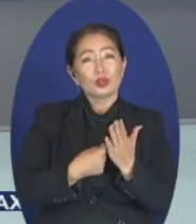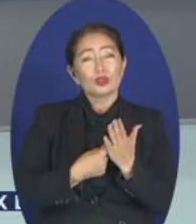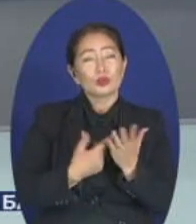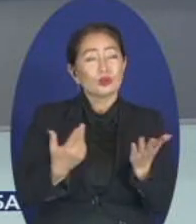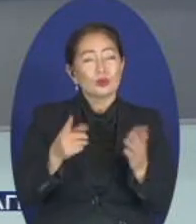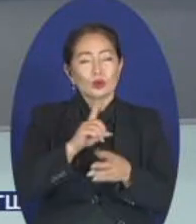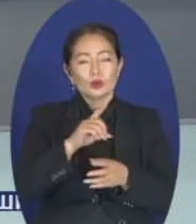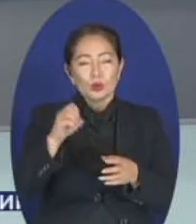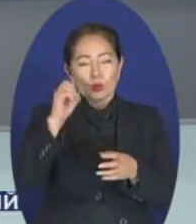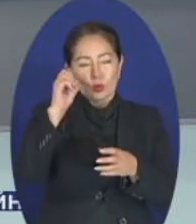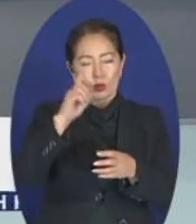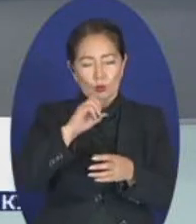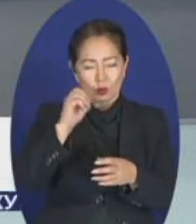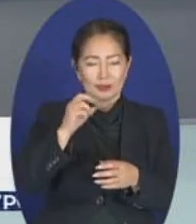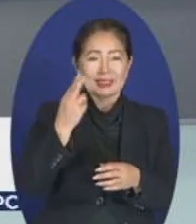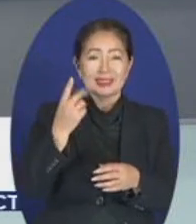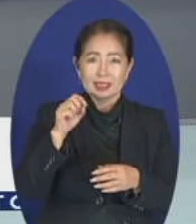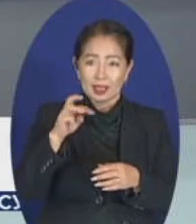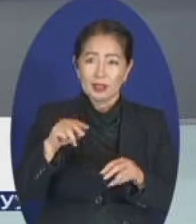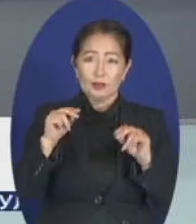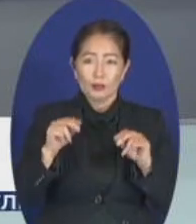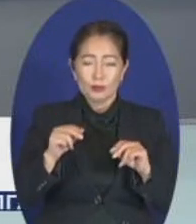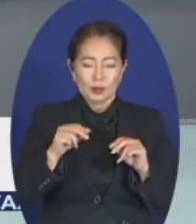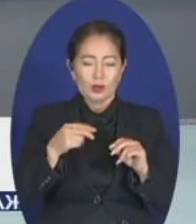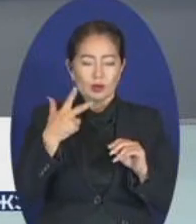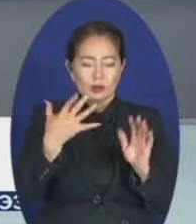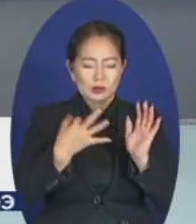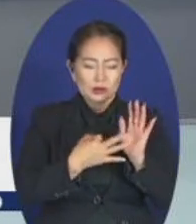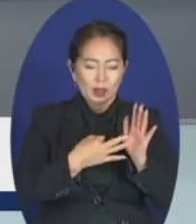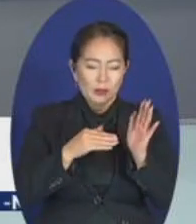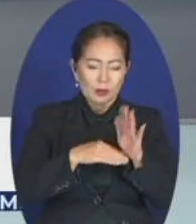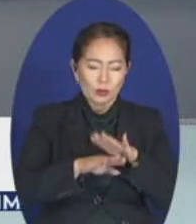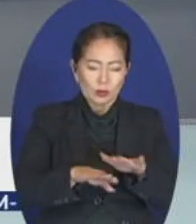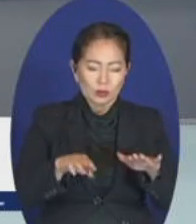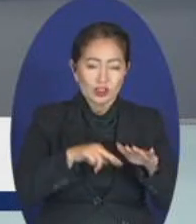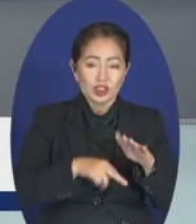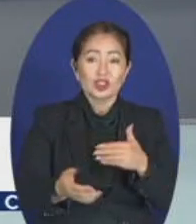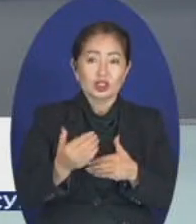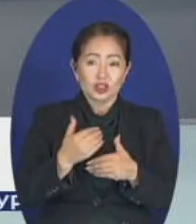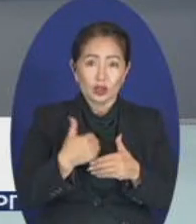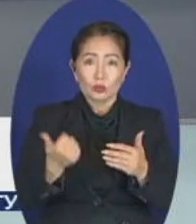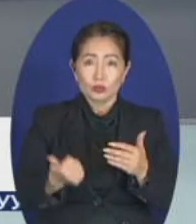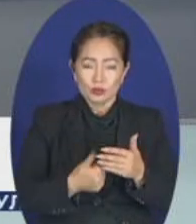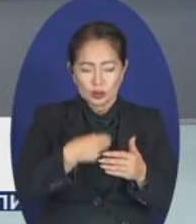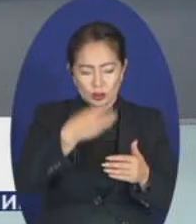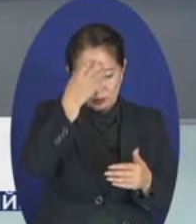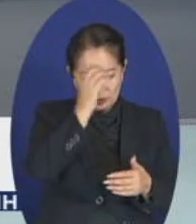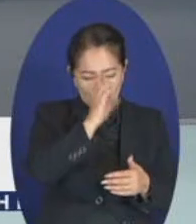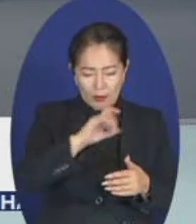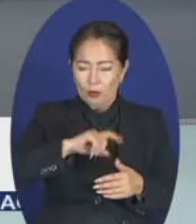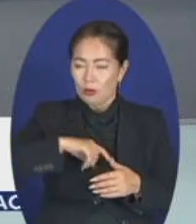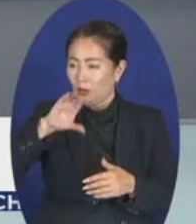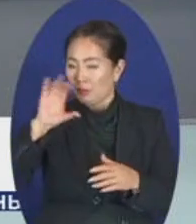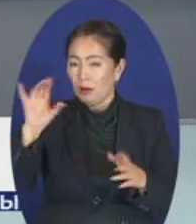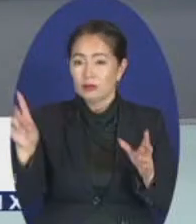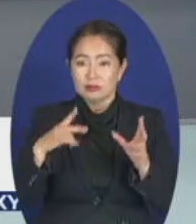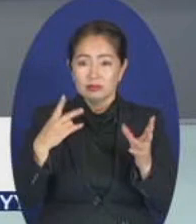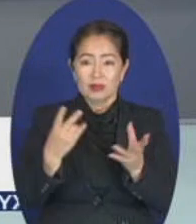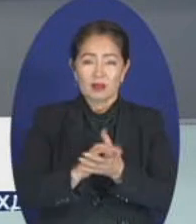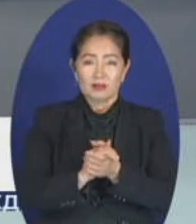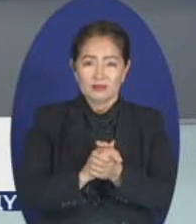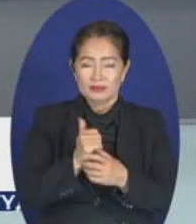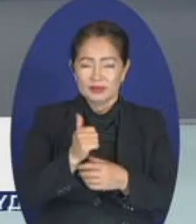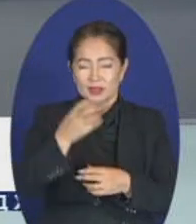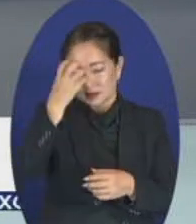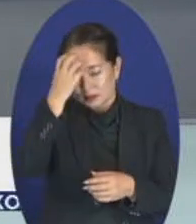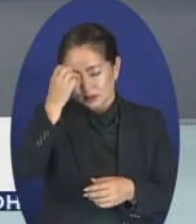100% цахимаар явуулж 38 мянган хүүхэд цэцэрлэг тамрагдах боломж бүрдсэн. За, энэ ажилд төрөх хувийн хэвшлийн хамт ажиллагаа чухал байгааг засгийн газрын